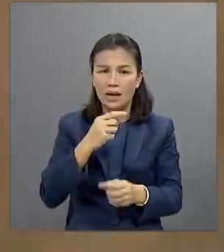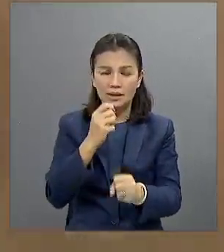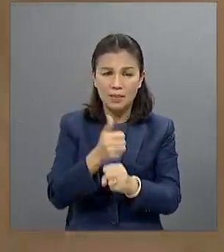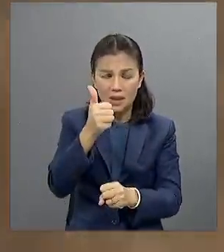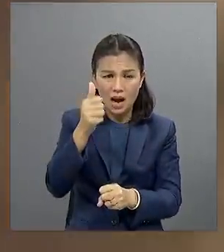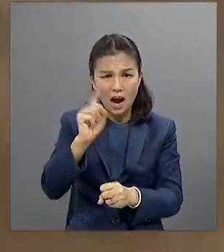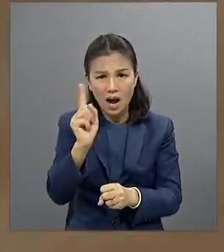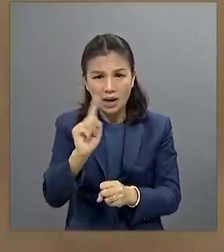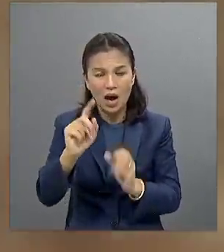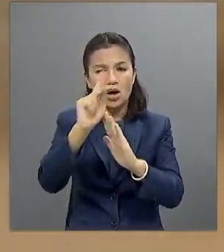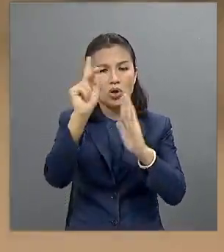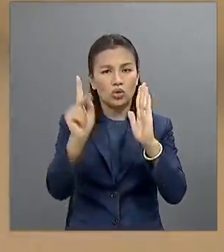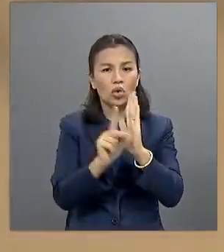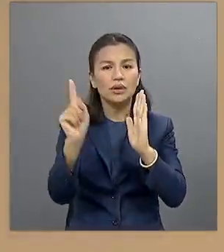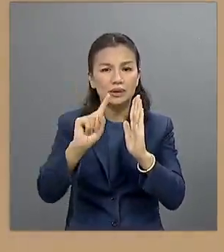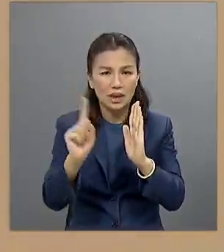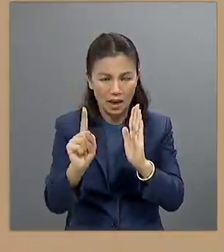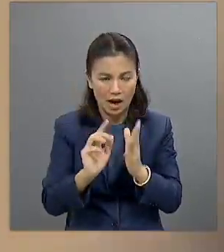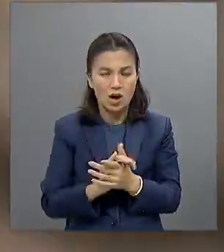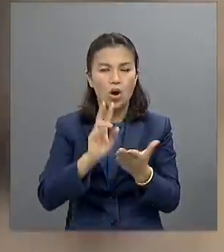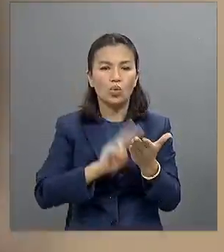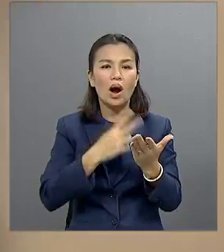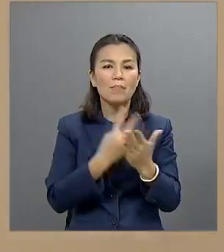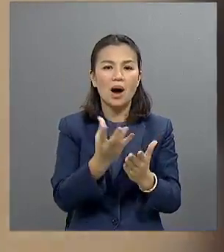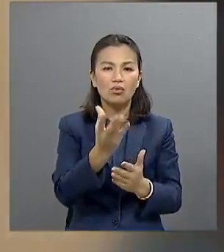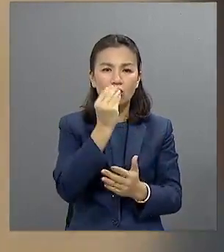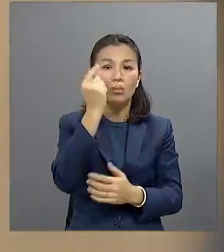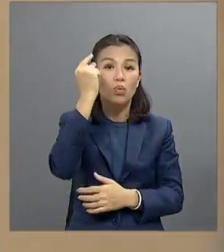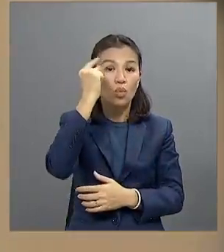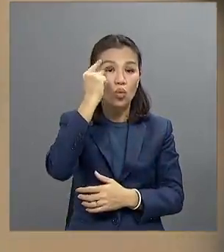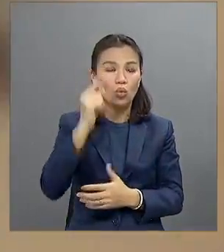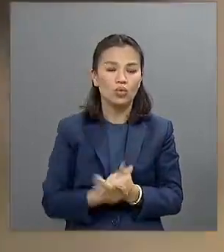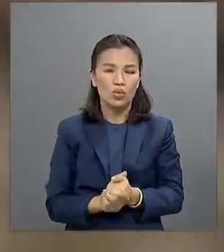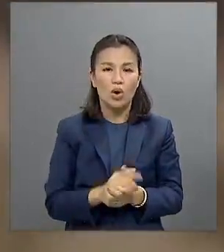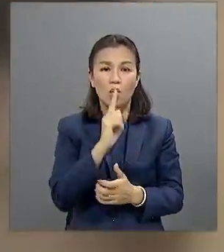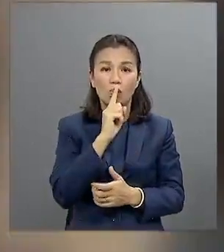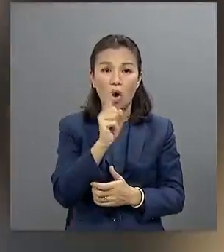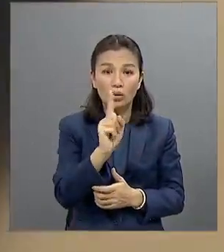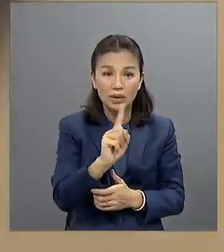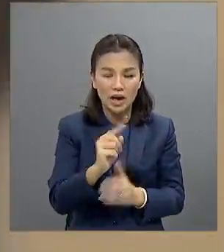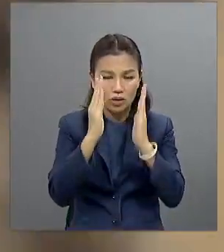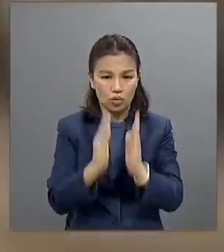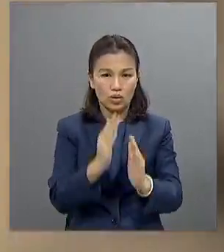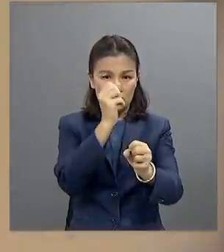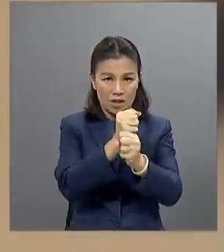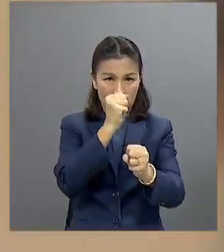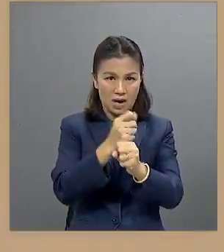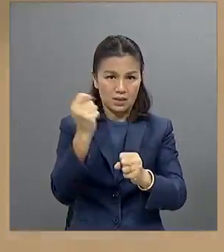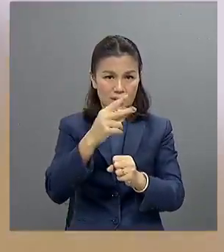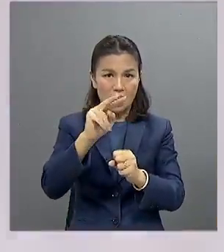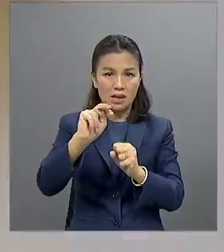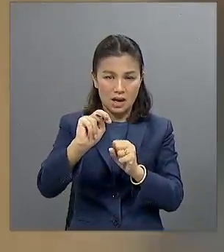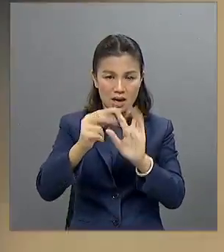ณฑ์กันอย่างไรถือว่าเป็นความรู้ด้านข้อกฎหมายที่ดินด้วยเนาะเดี๋ยวเราพูดคุยกับทางเจ้าหน้าที่ธนารักษ์พื้นที่จังหวัดกาญจนบุรีนะคะคุ